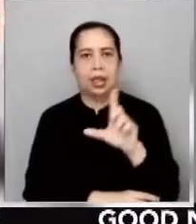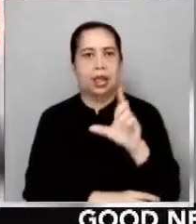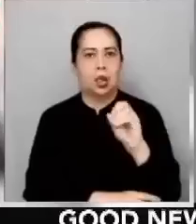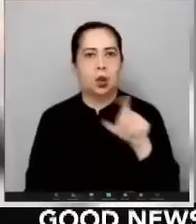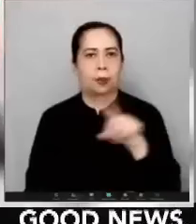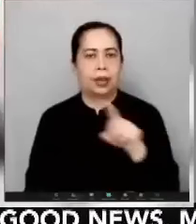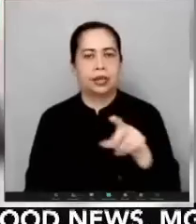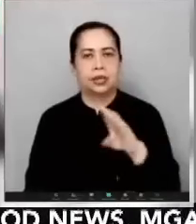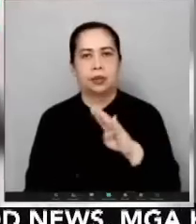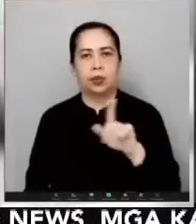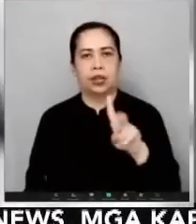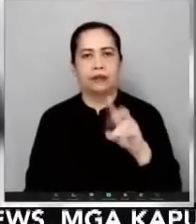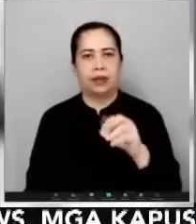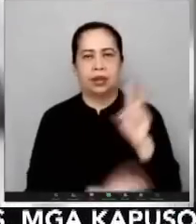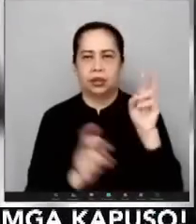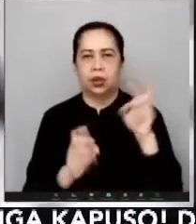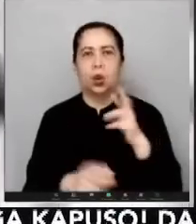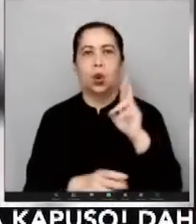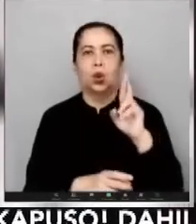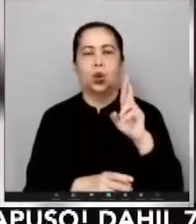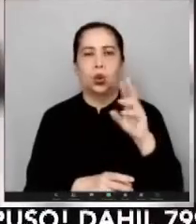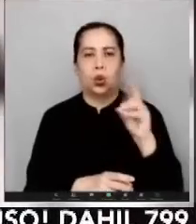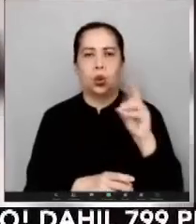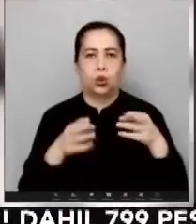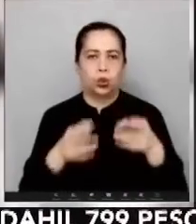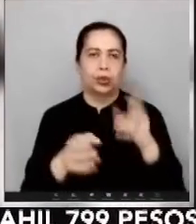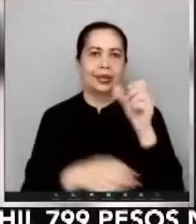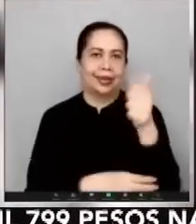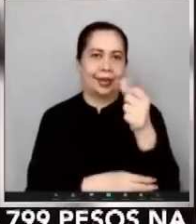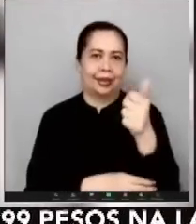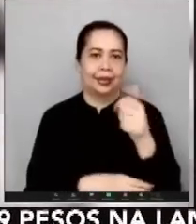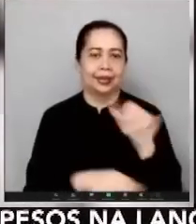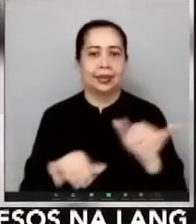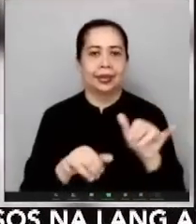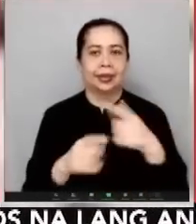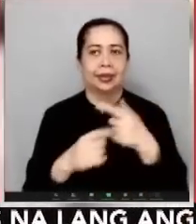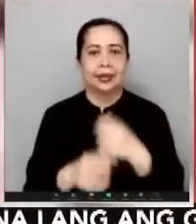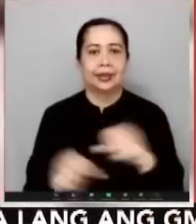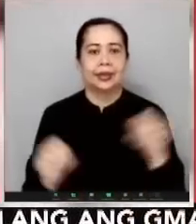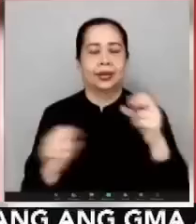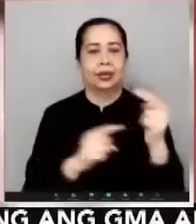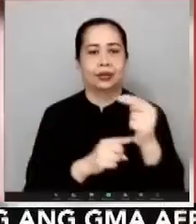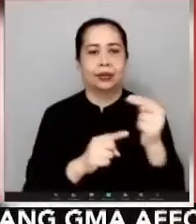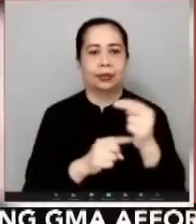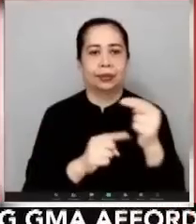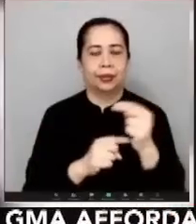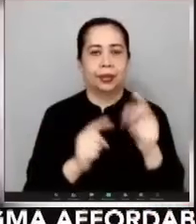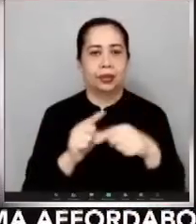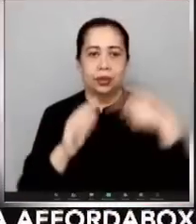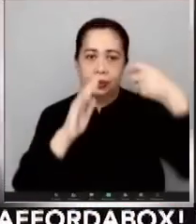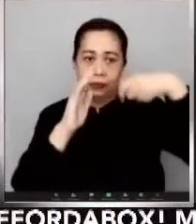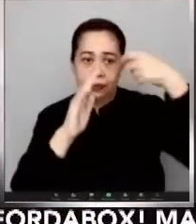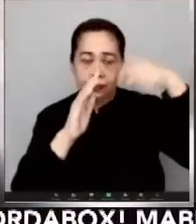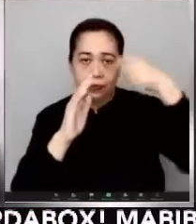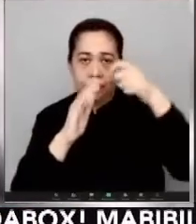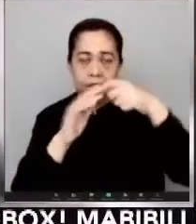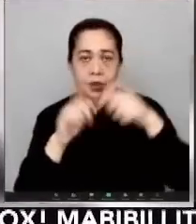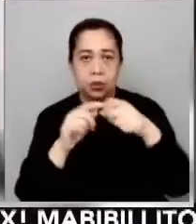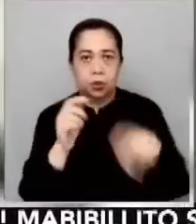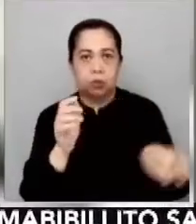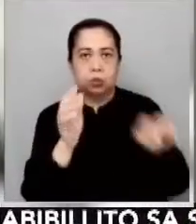dati bilang Road 10 sa Maynila. Gaya ng anim na kabataang sinagip noong Nobyembre nang ma-videohan din ang pagsampa nila sa isang